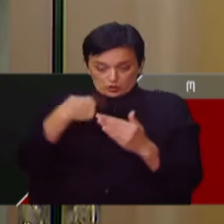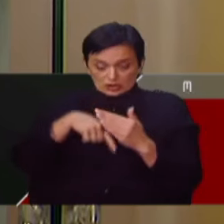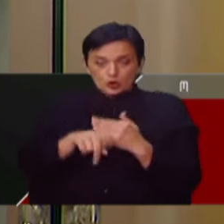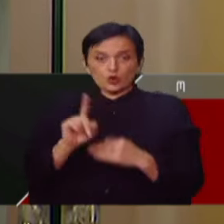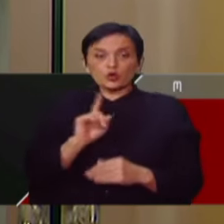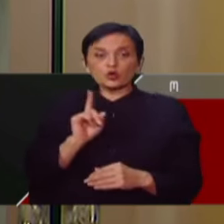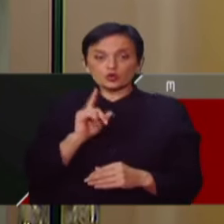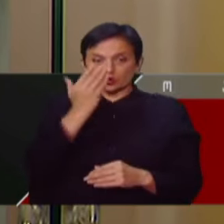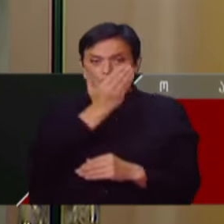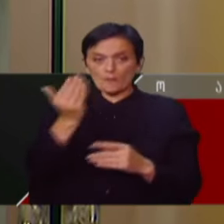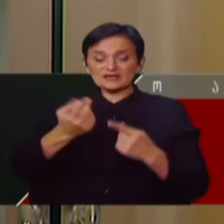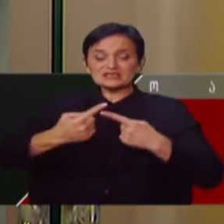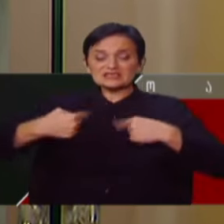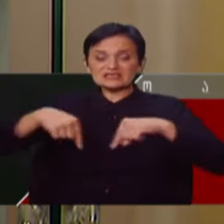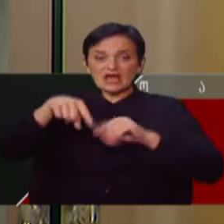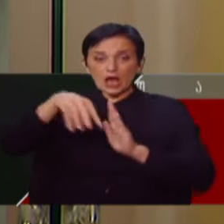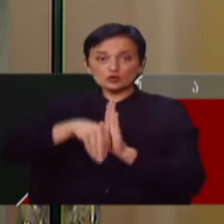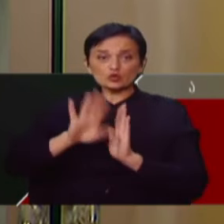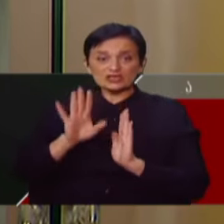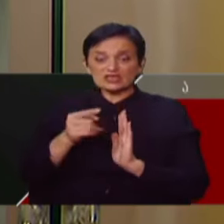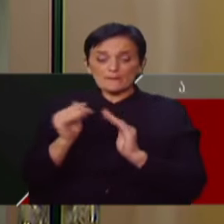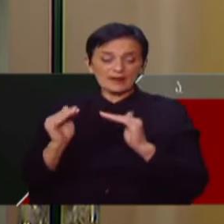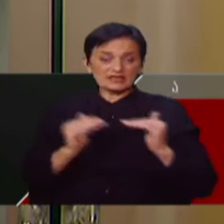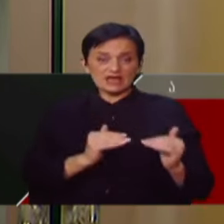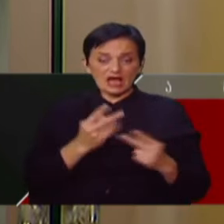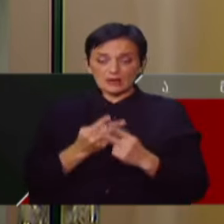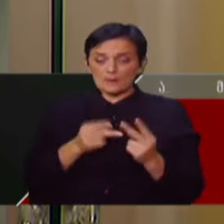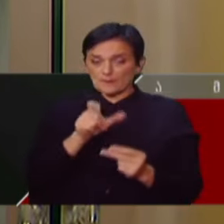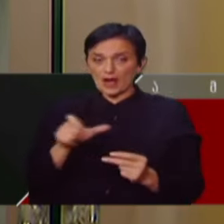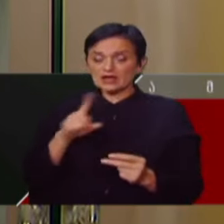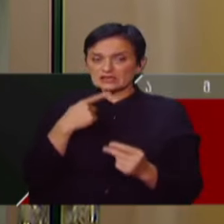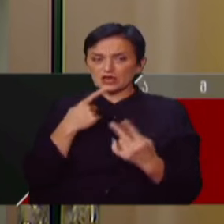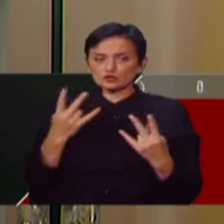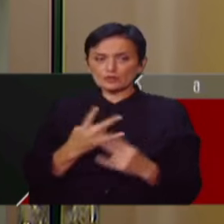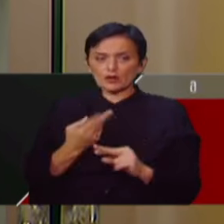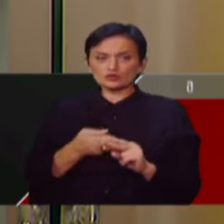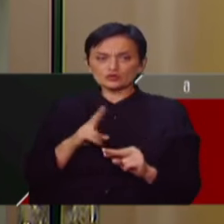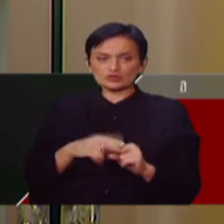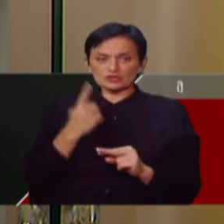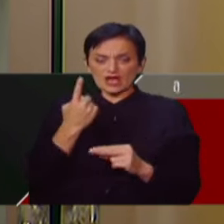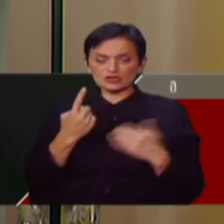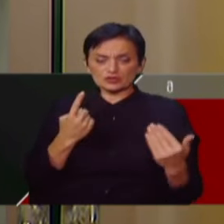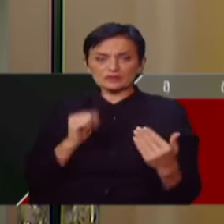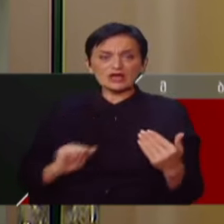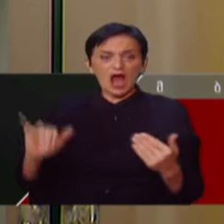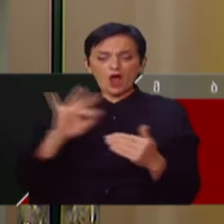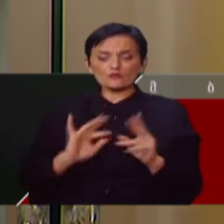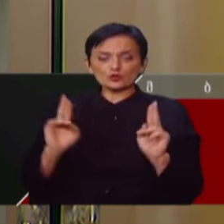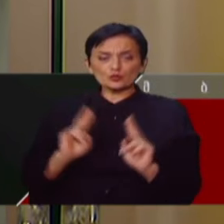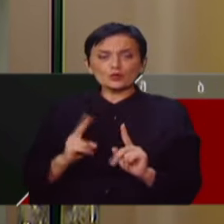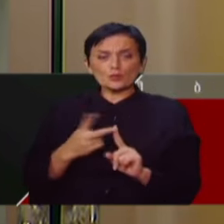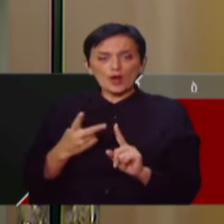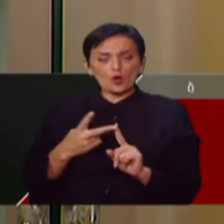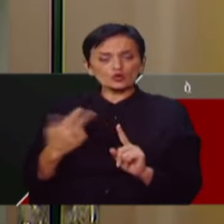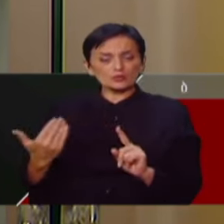რომ საზოგადოებაში რაც ნაკლები იქნება პატიმარი, რა თქმა უნდა, ეს ერთის მხრივ არის ევროპული სტანდარტი და მეორის